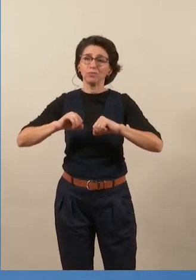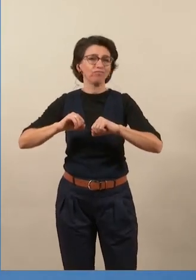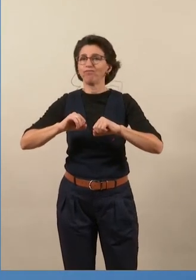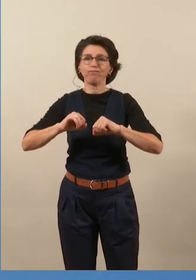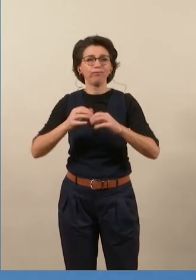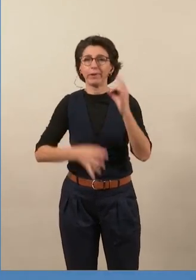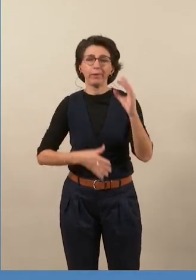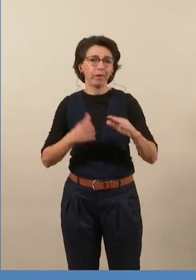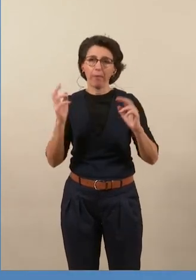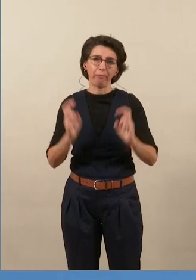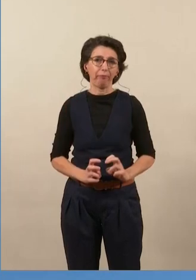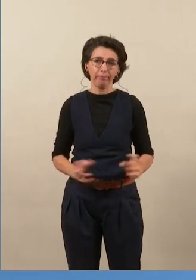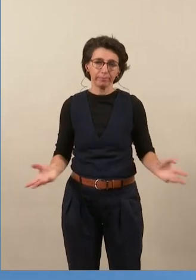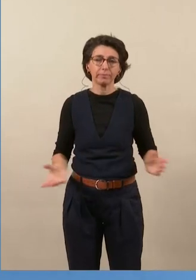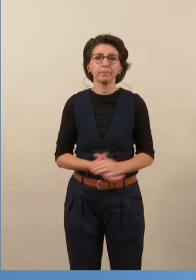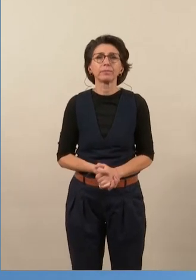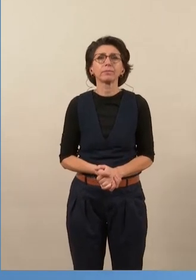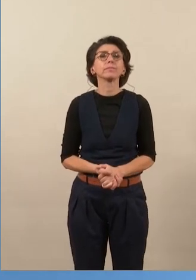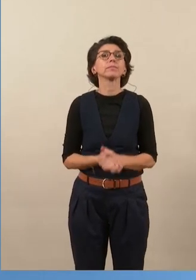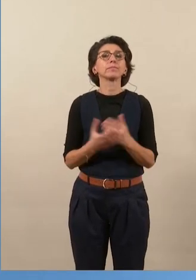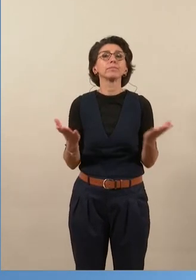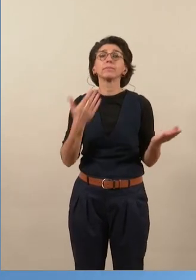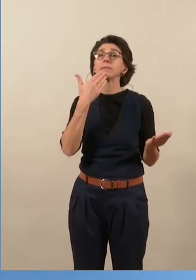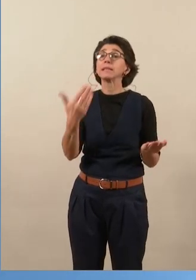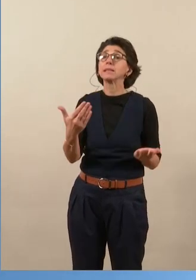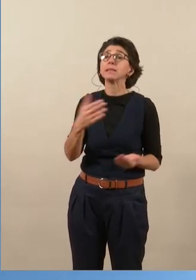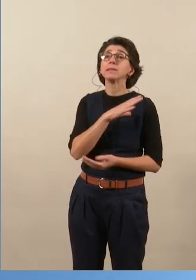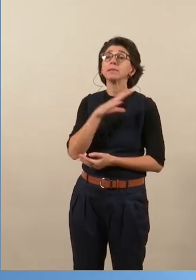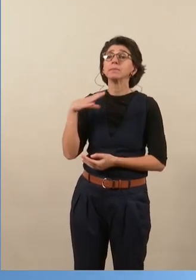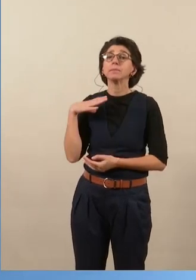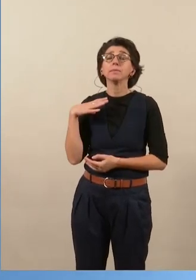contreproductive merci Madame Boer